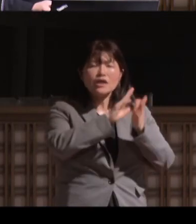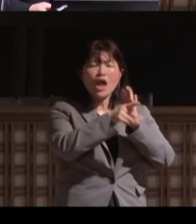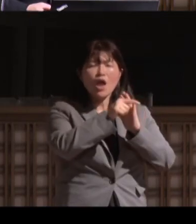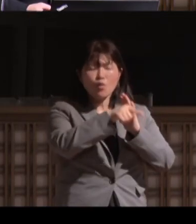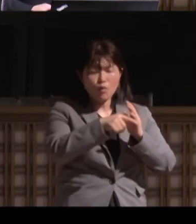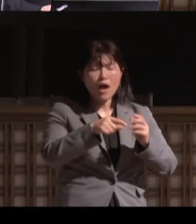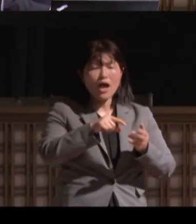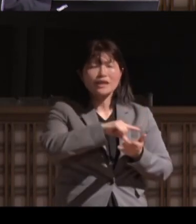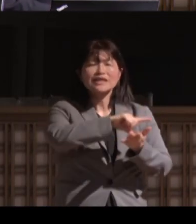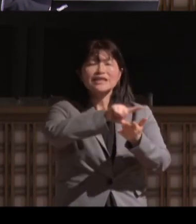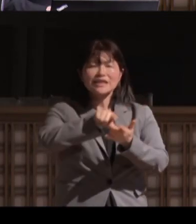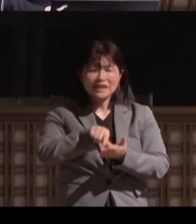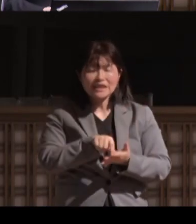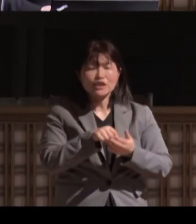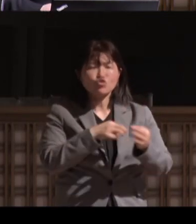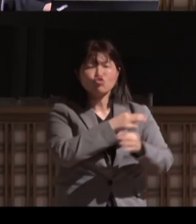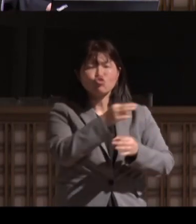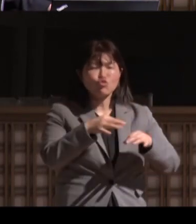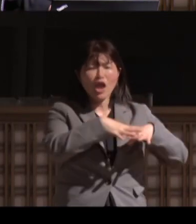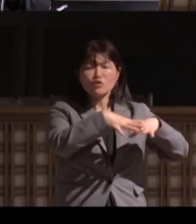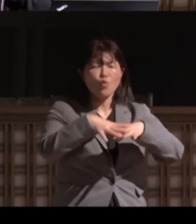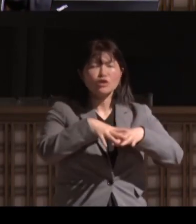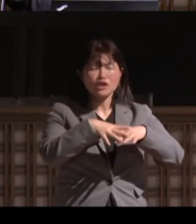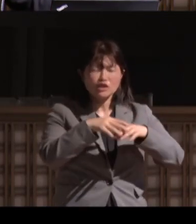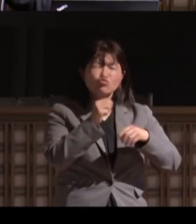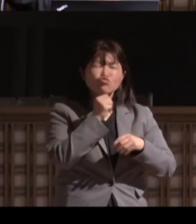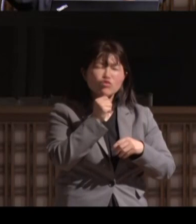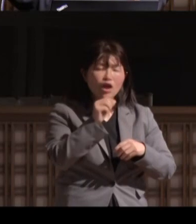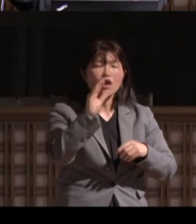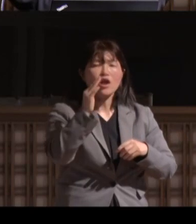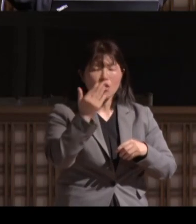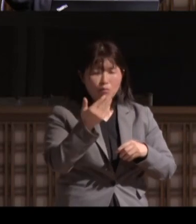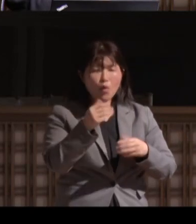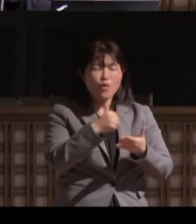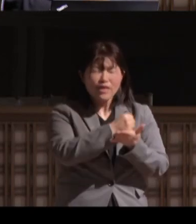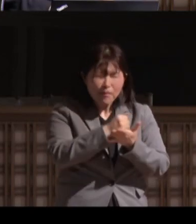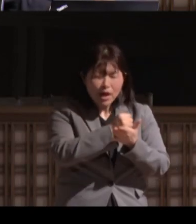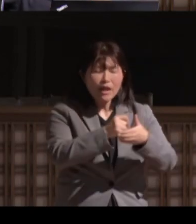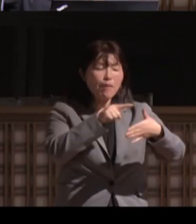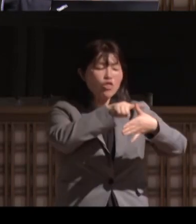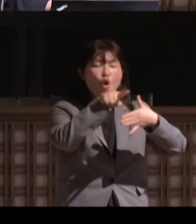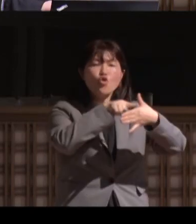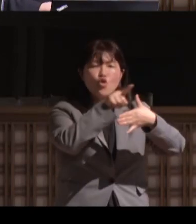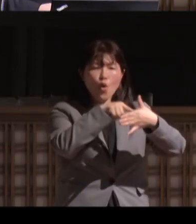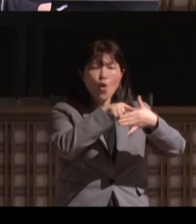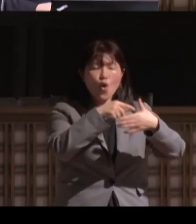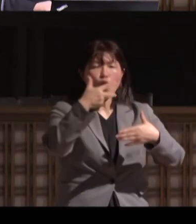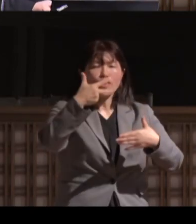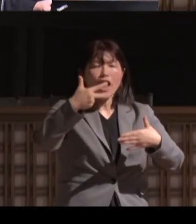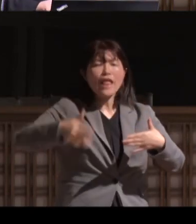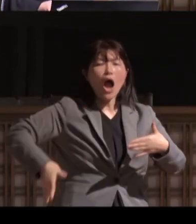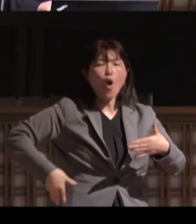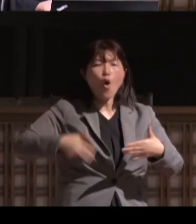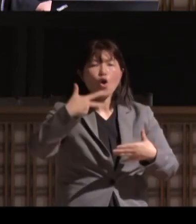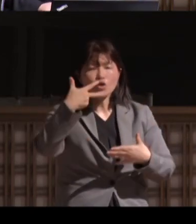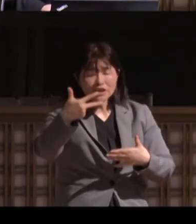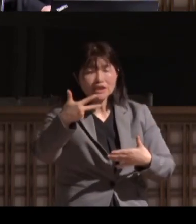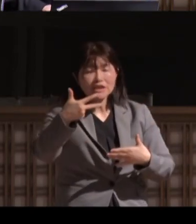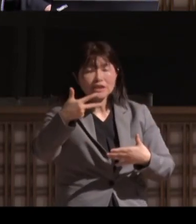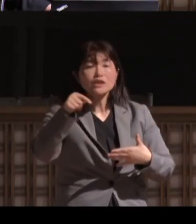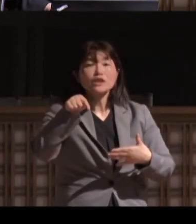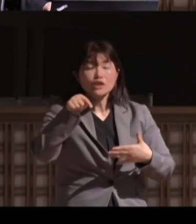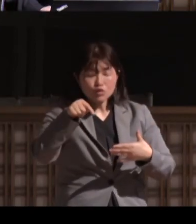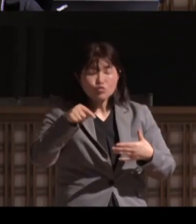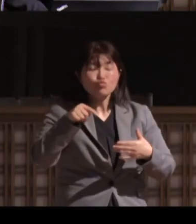組織はないところなんですけどたまたまこのノトのですねえ七尾市の方では随分早く